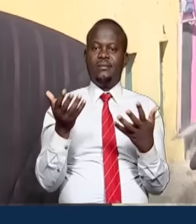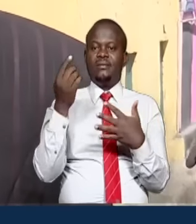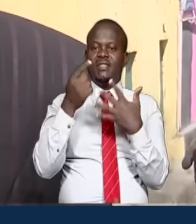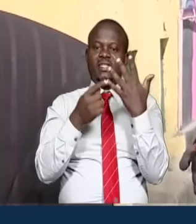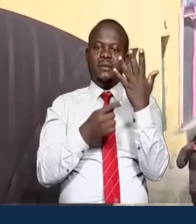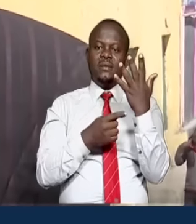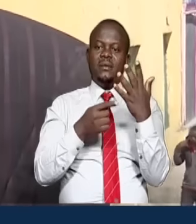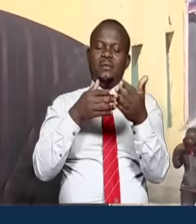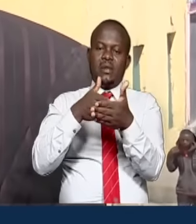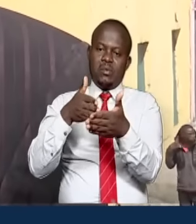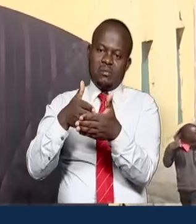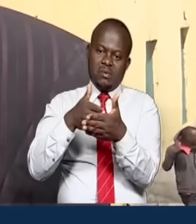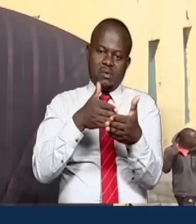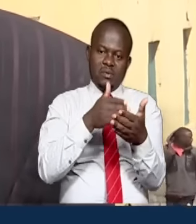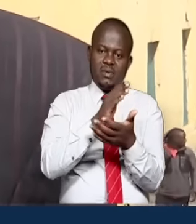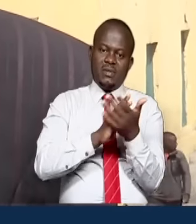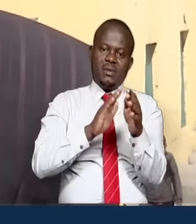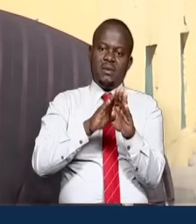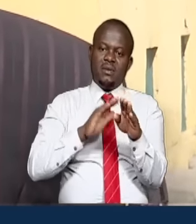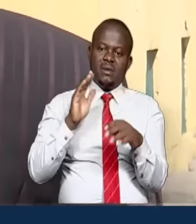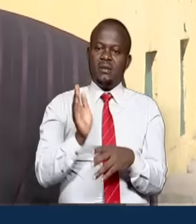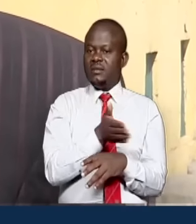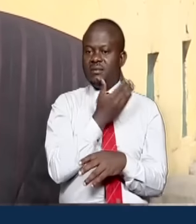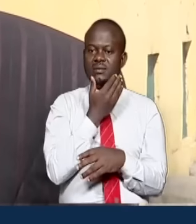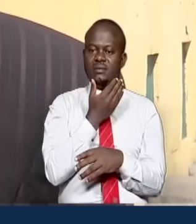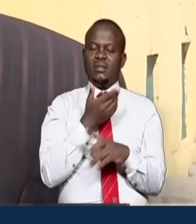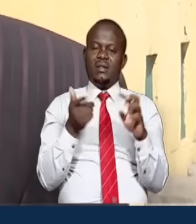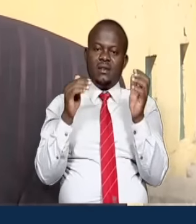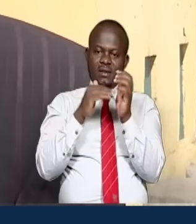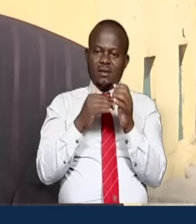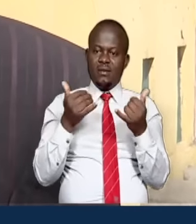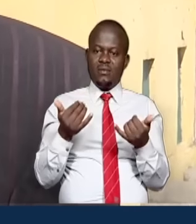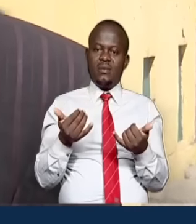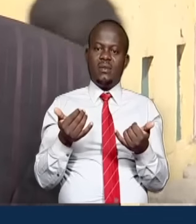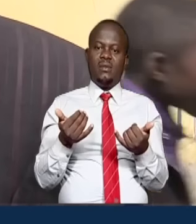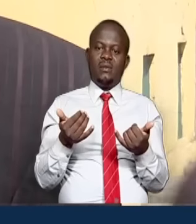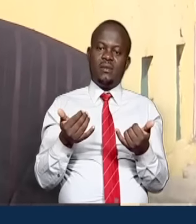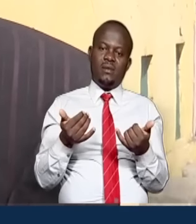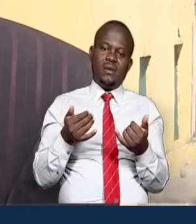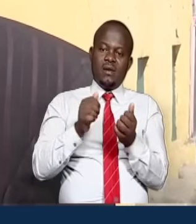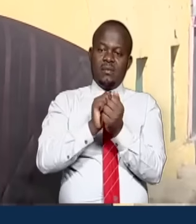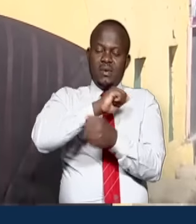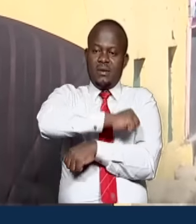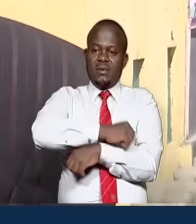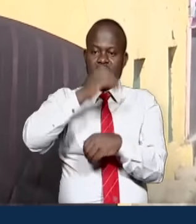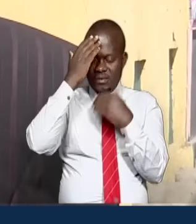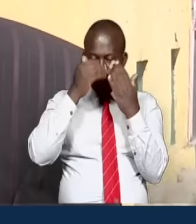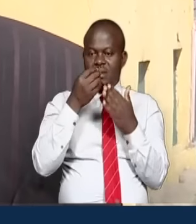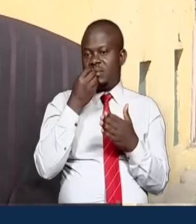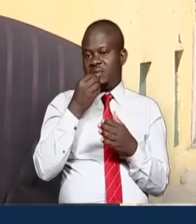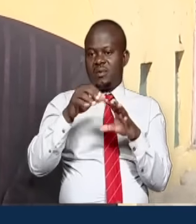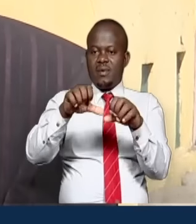byabaga imbogamizi bimwe araje aragenda arabikuraho, kandi noneho ngo n'abanyeshuri kubera amafunguro